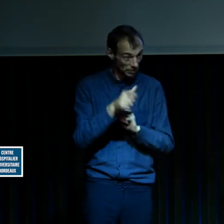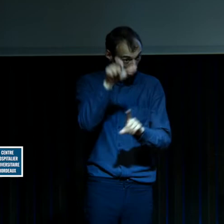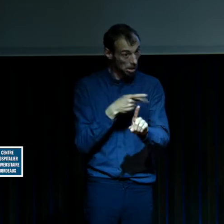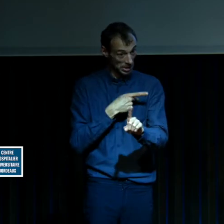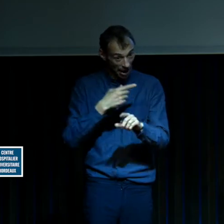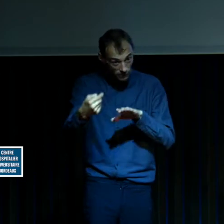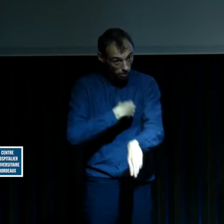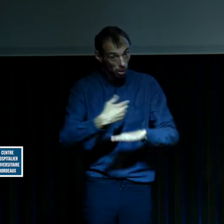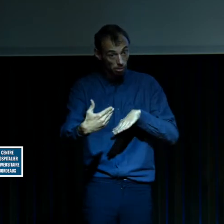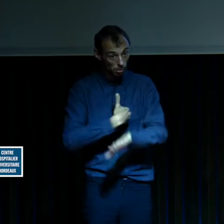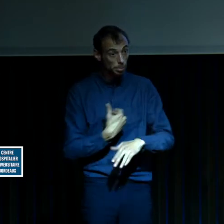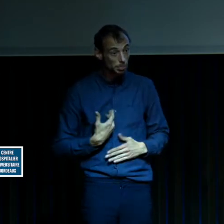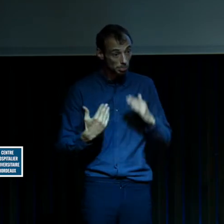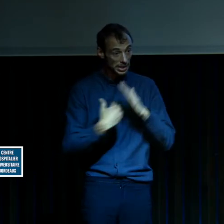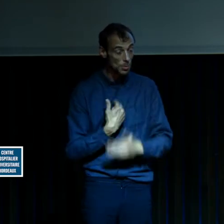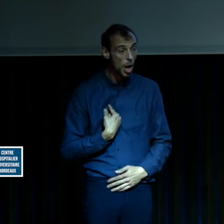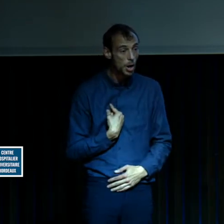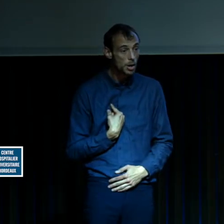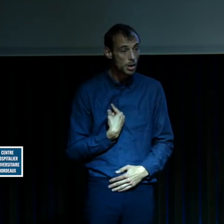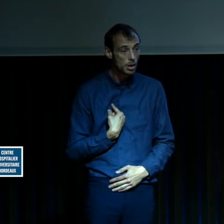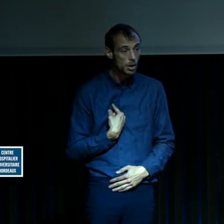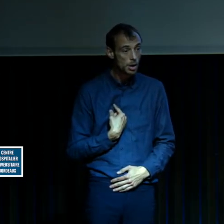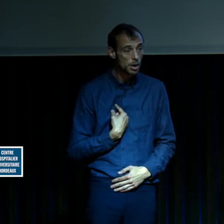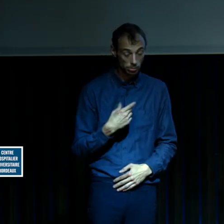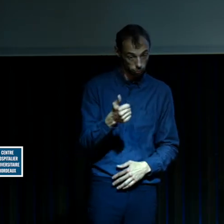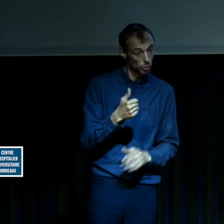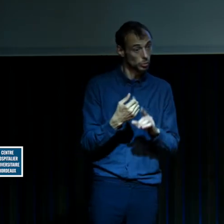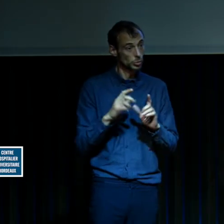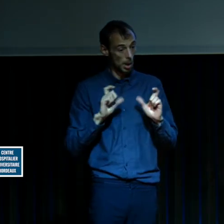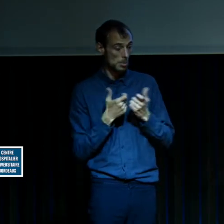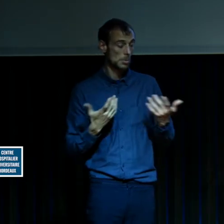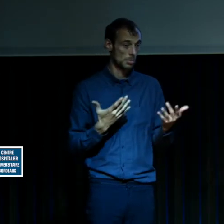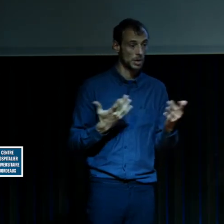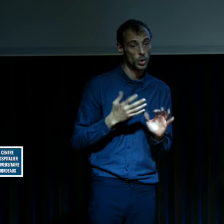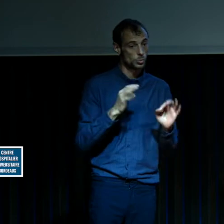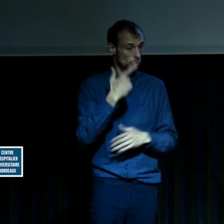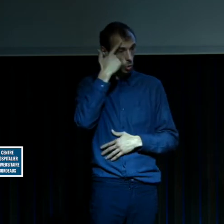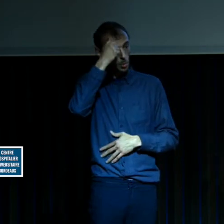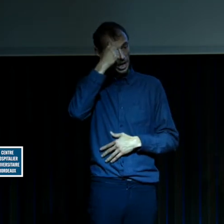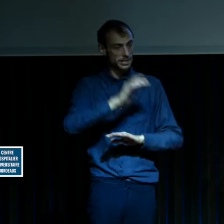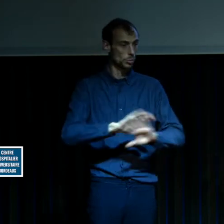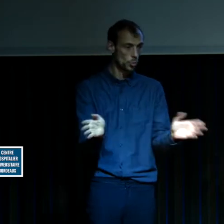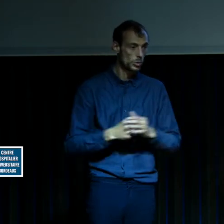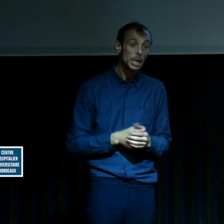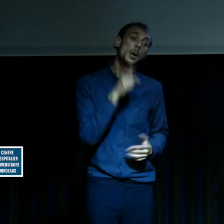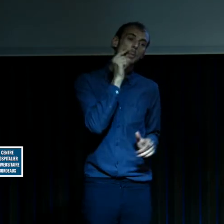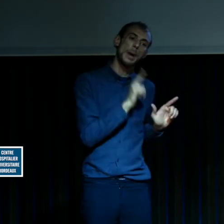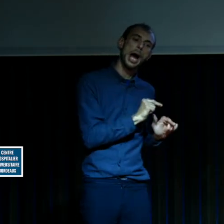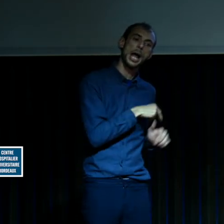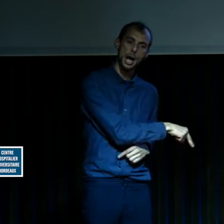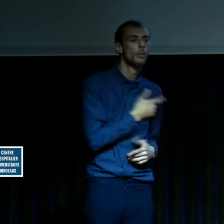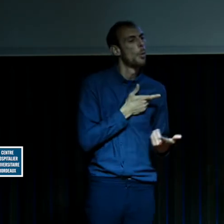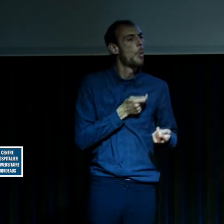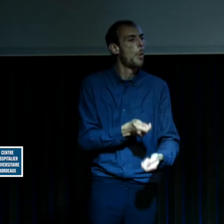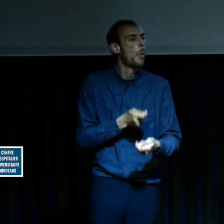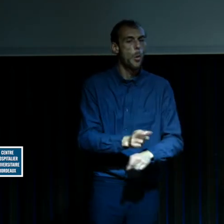conclu migraine avec aura. Et heureusement que mon père était là et a insisté et a dit non, IRM en